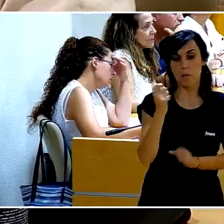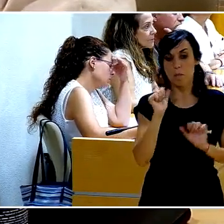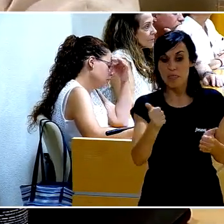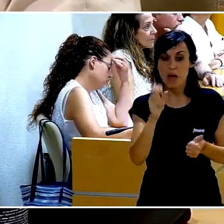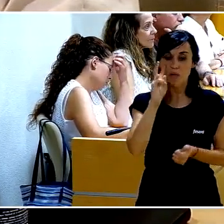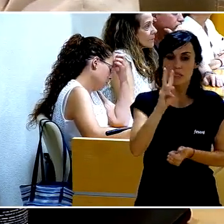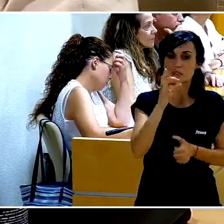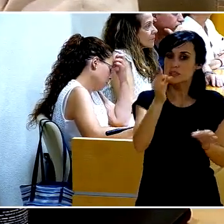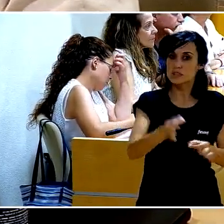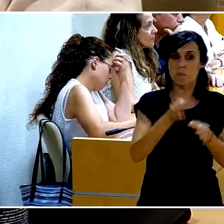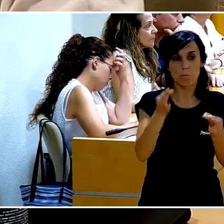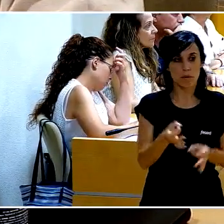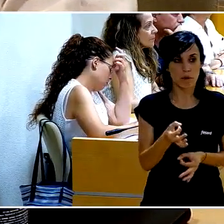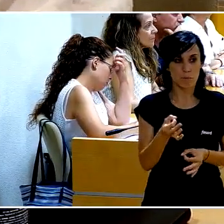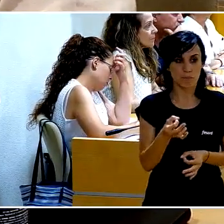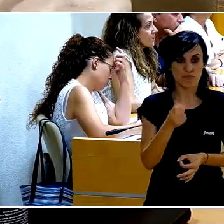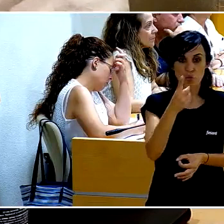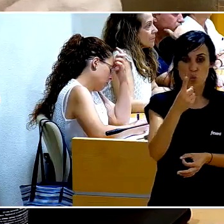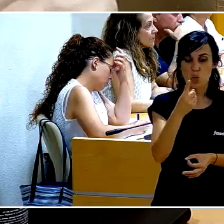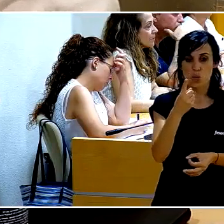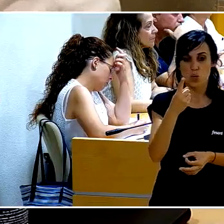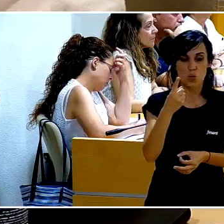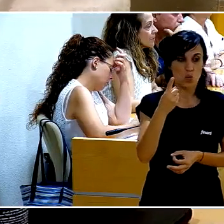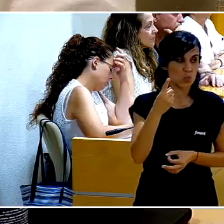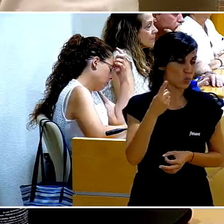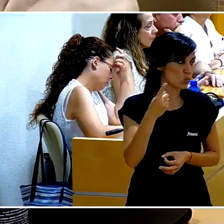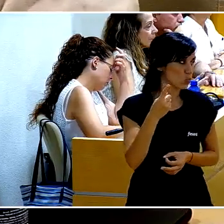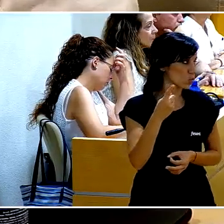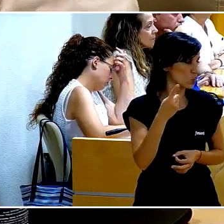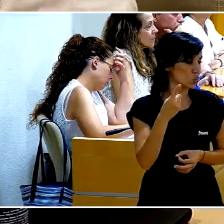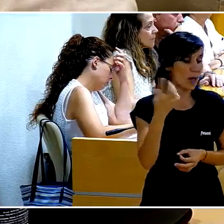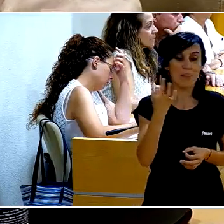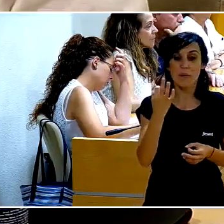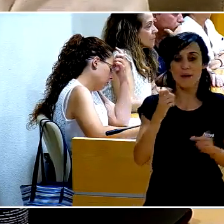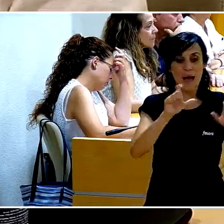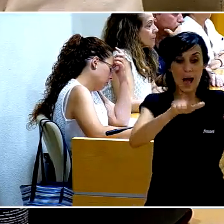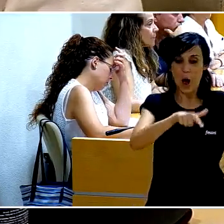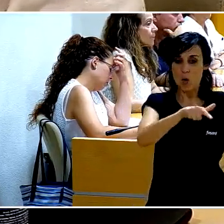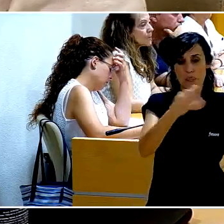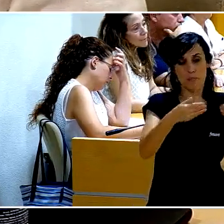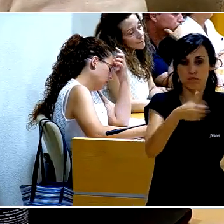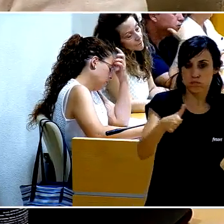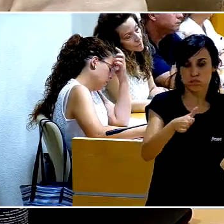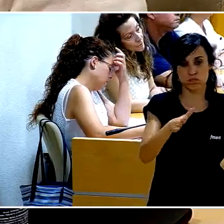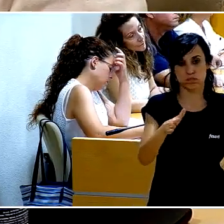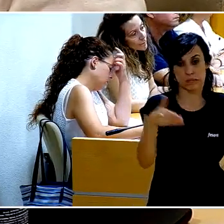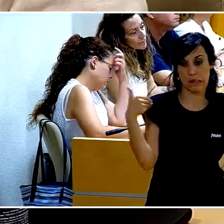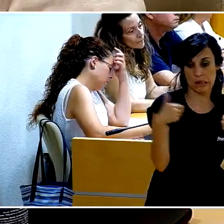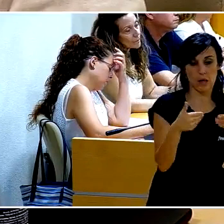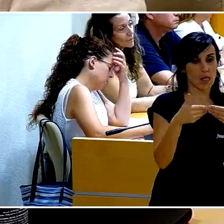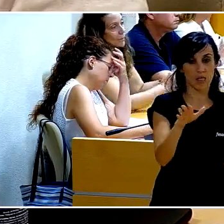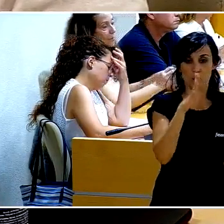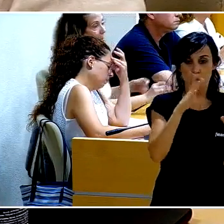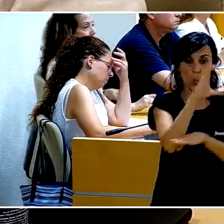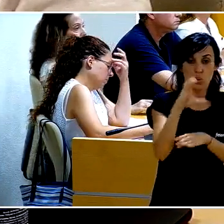sempre un repunte, i s'ha d'habilitar una aula quasi que curs a